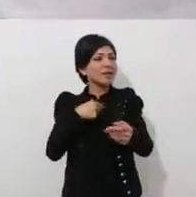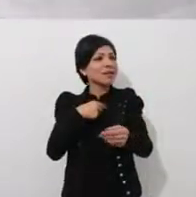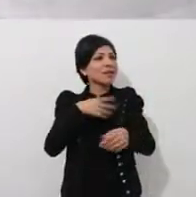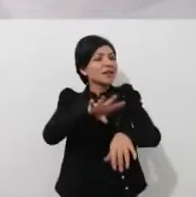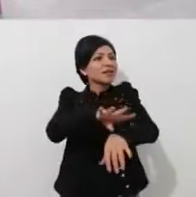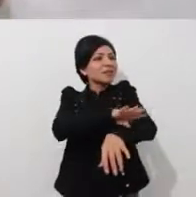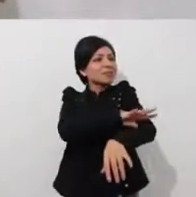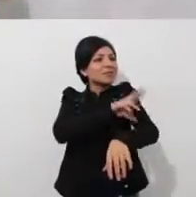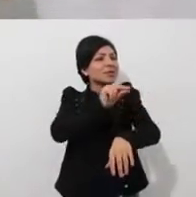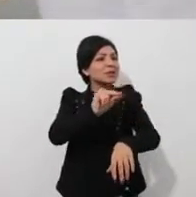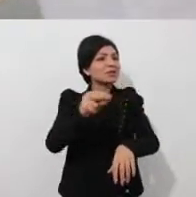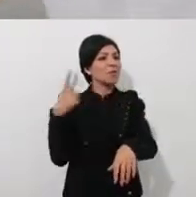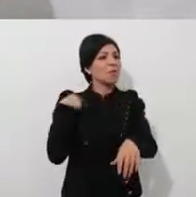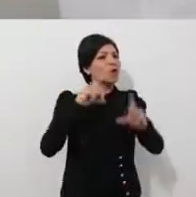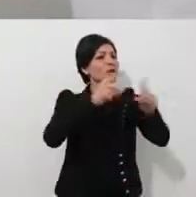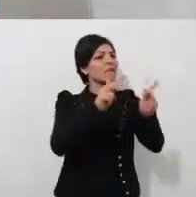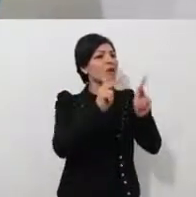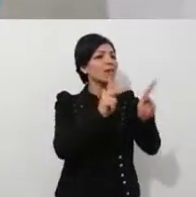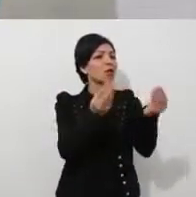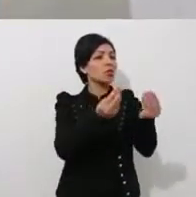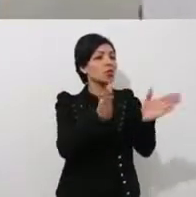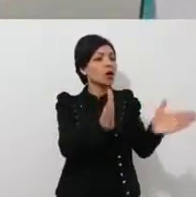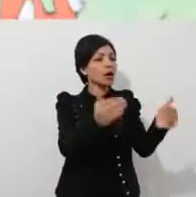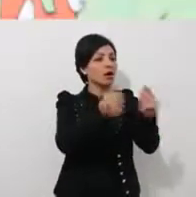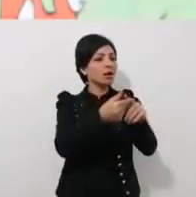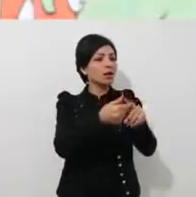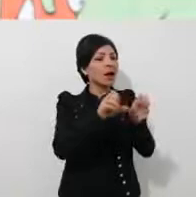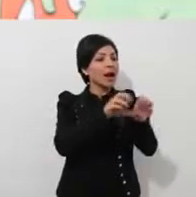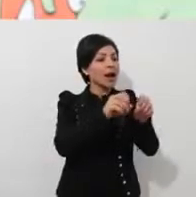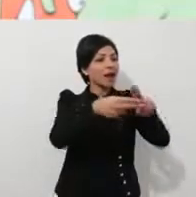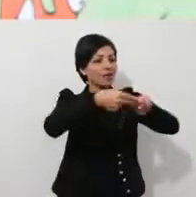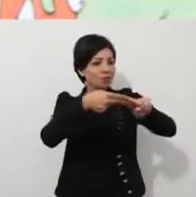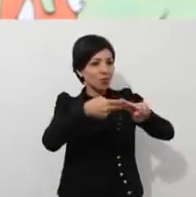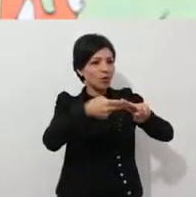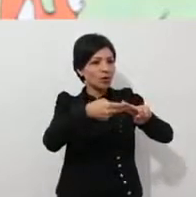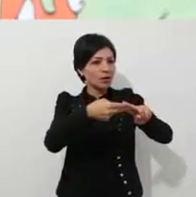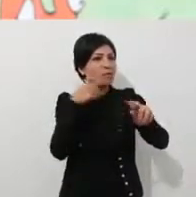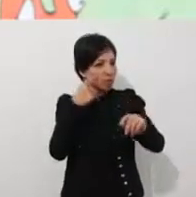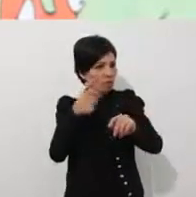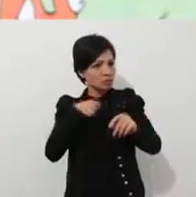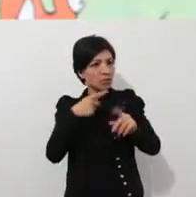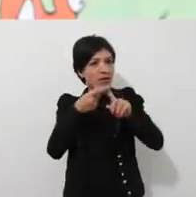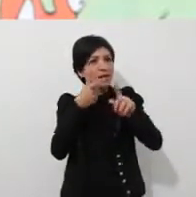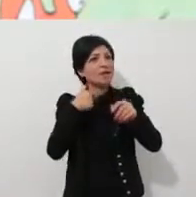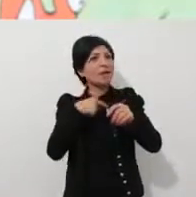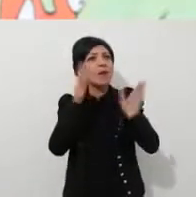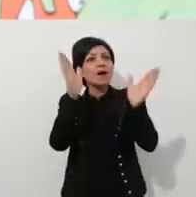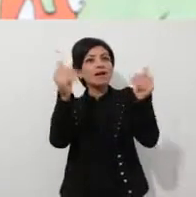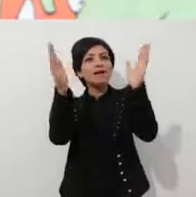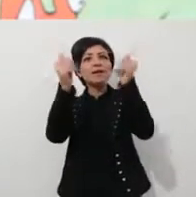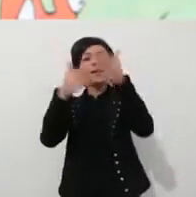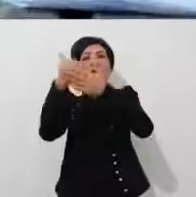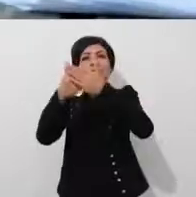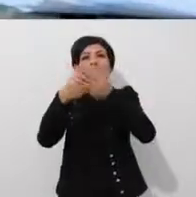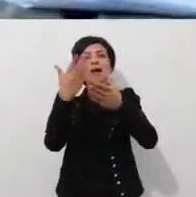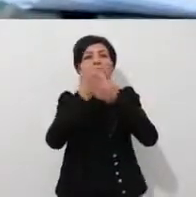خاطر ولت تحس المعلم معناتها عطاها اهميتها في القسم. تعلمنا الالوان، خدمتنا المدرسه برشا في الالوان خاطر